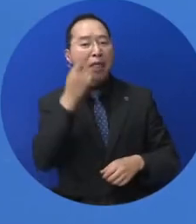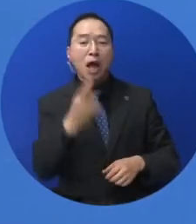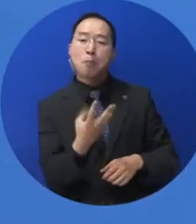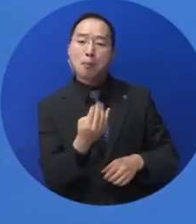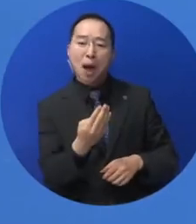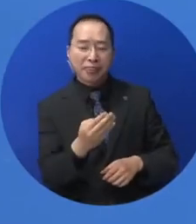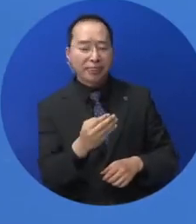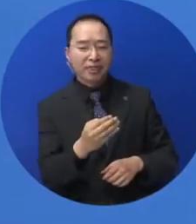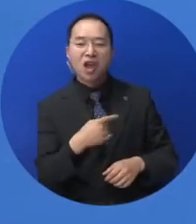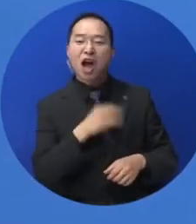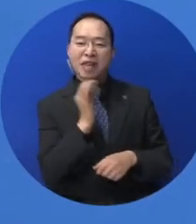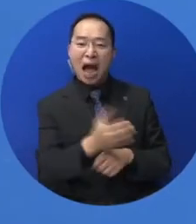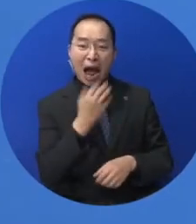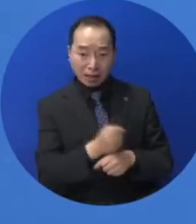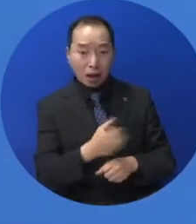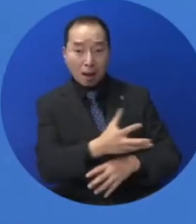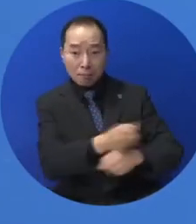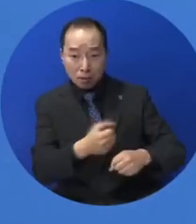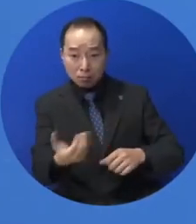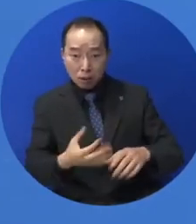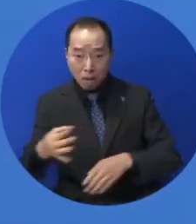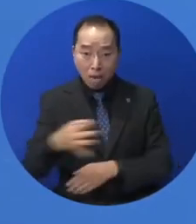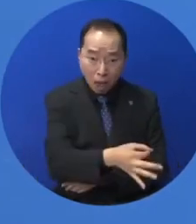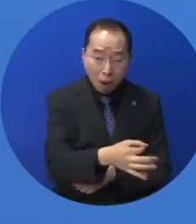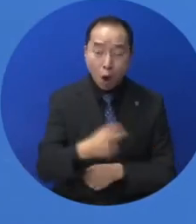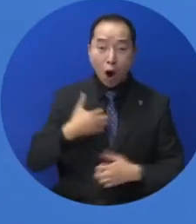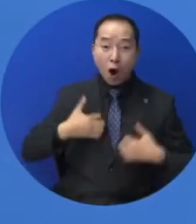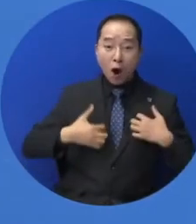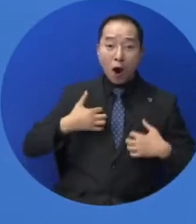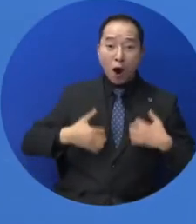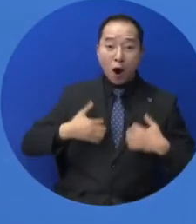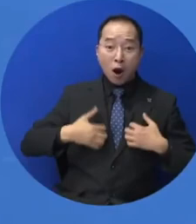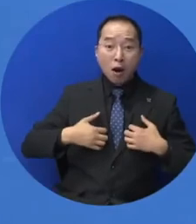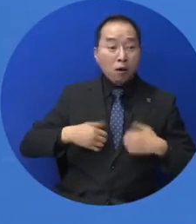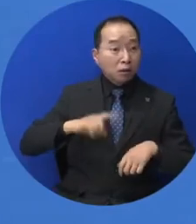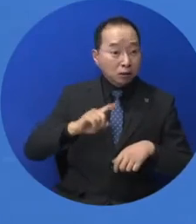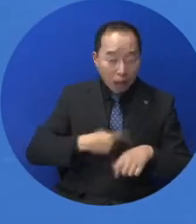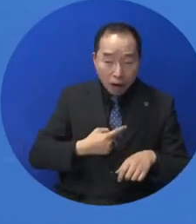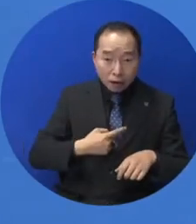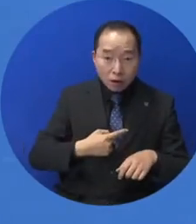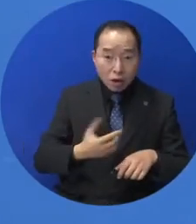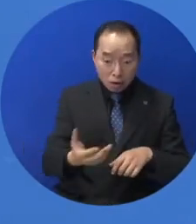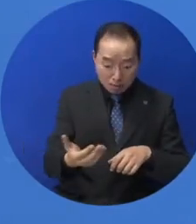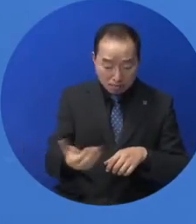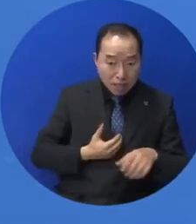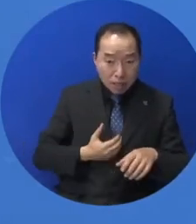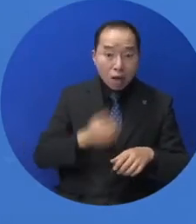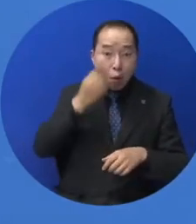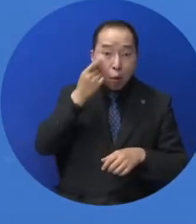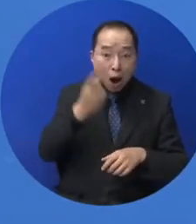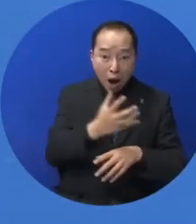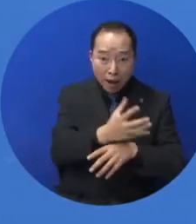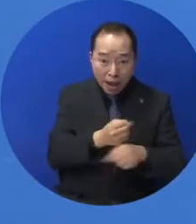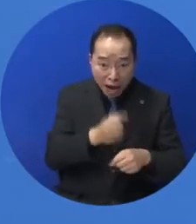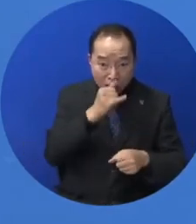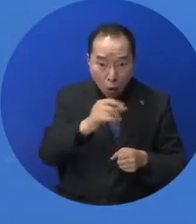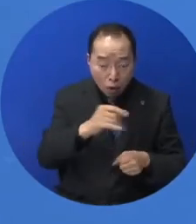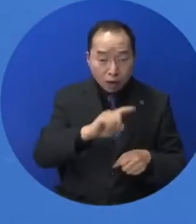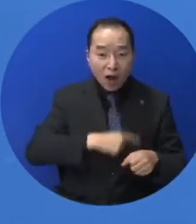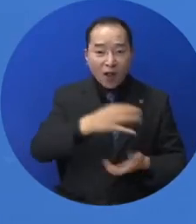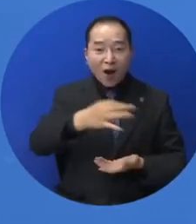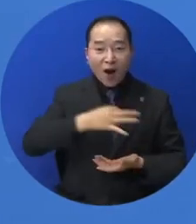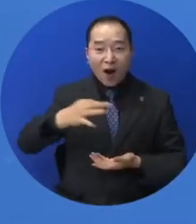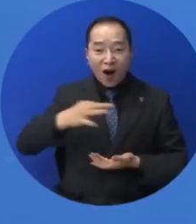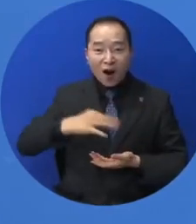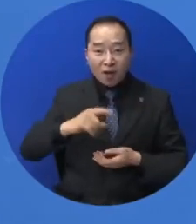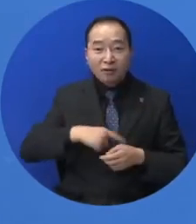소상공인 입장에서는 월정 그 계약 금액이 항상 들어오기 때문에 이런 코로나와 같은 재난이 있어도